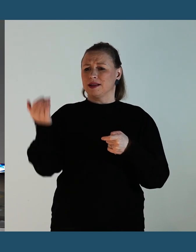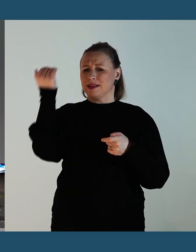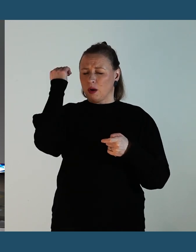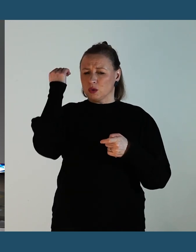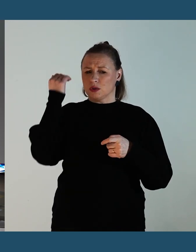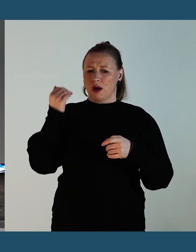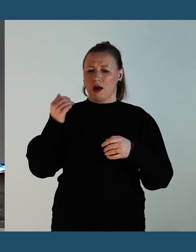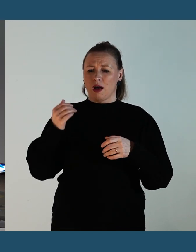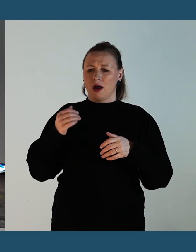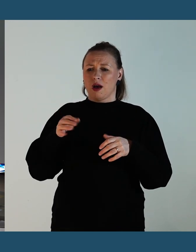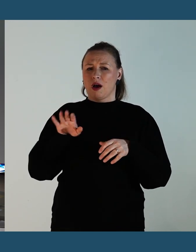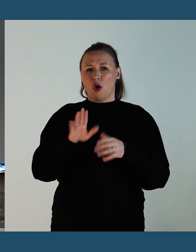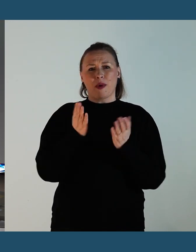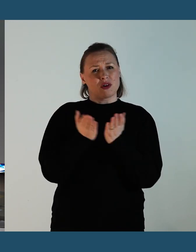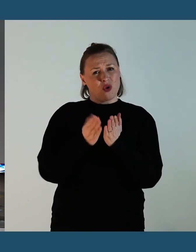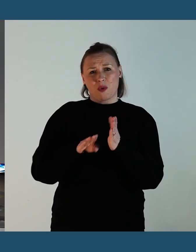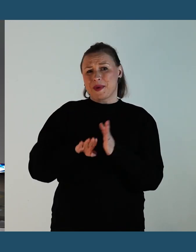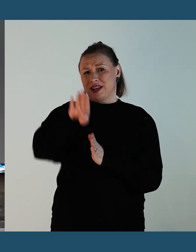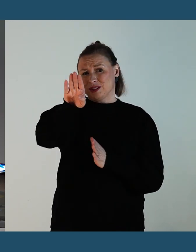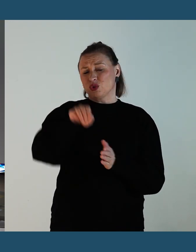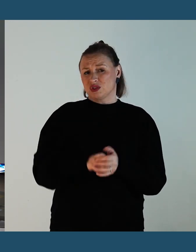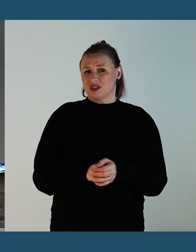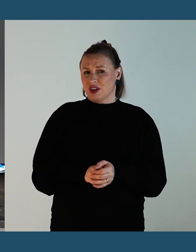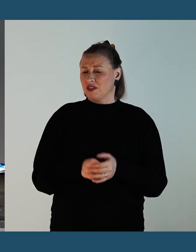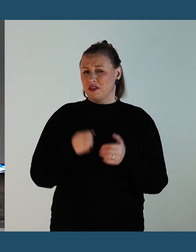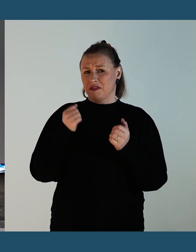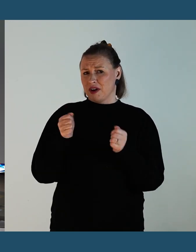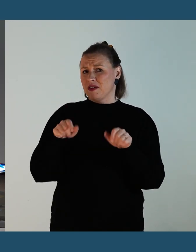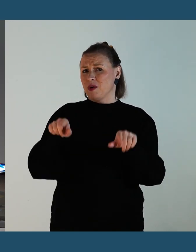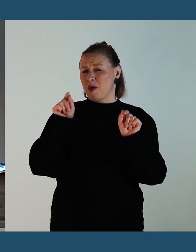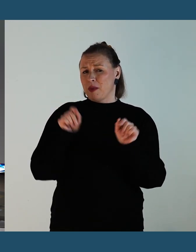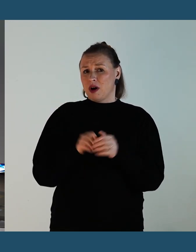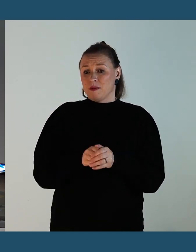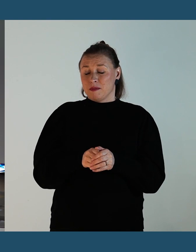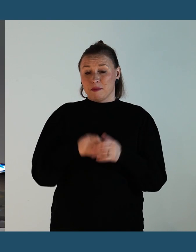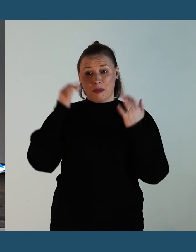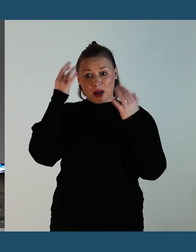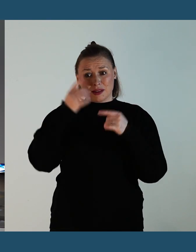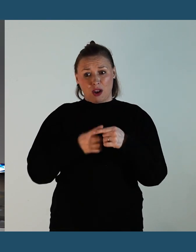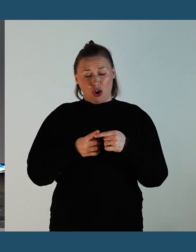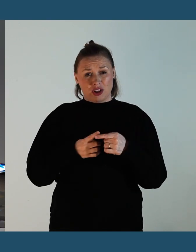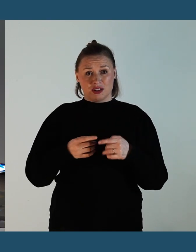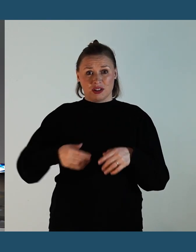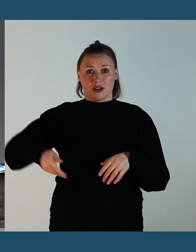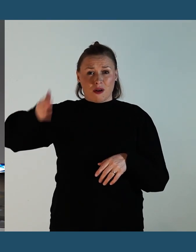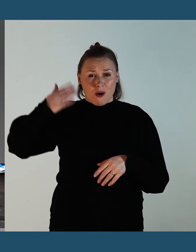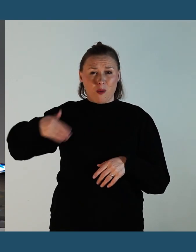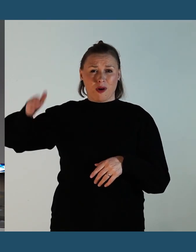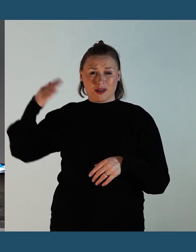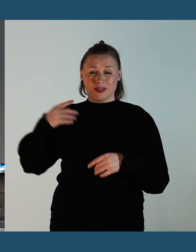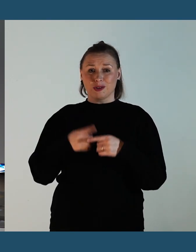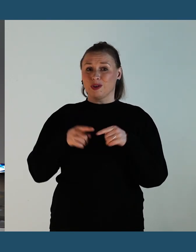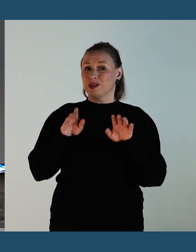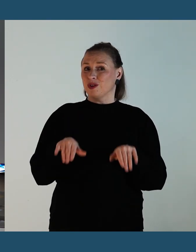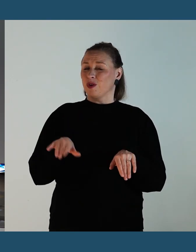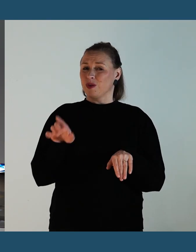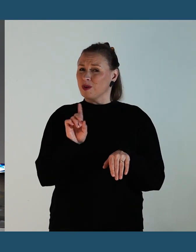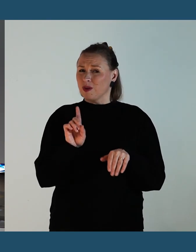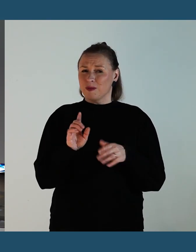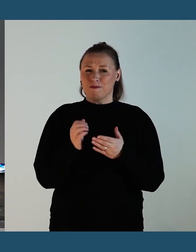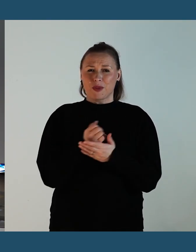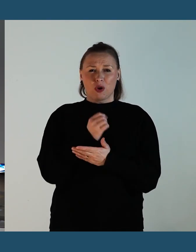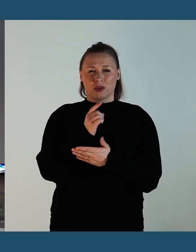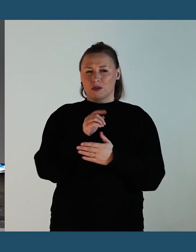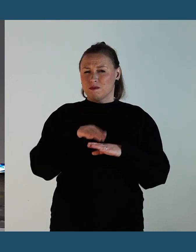omassa koulumenestyksessään. Luulisin, että me olisimme jo kauan aikaa sitten jotenkin löytäneet